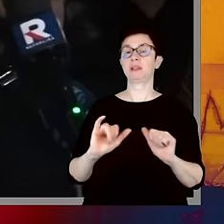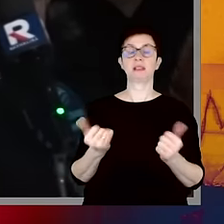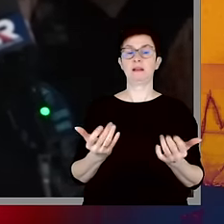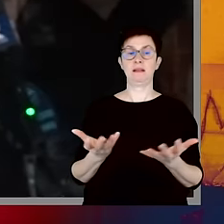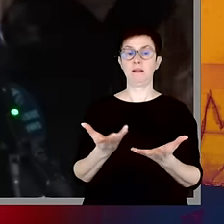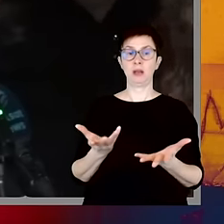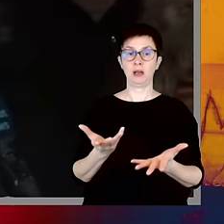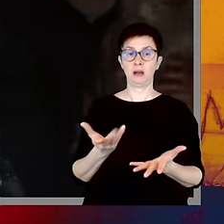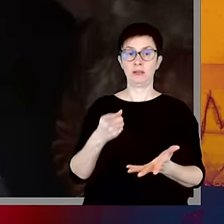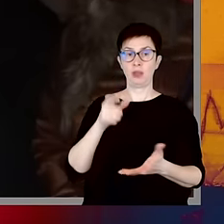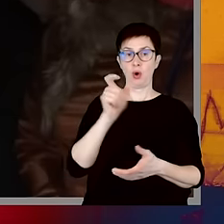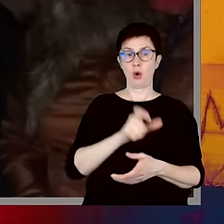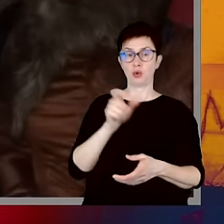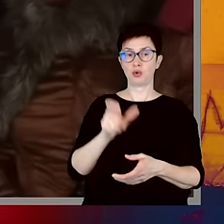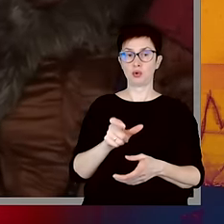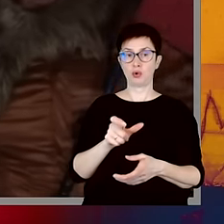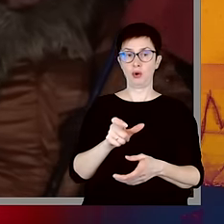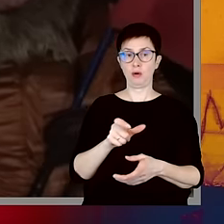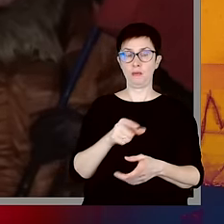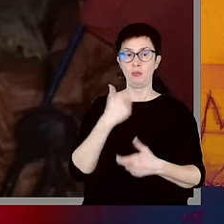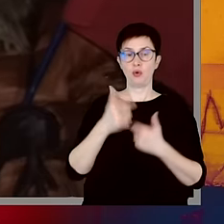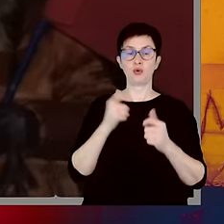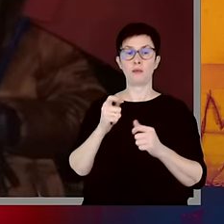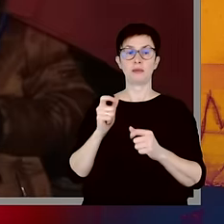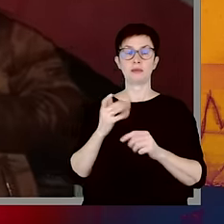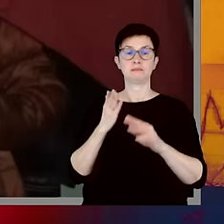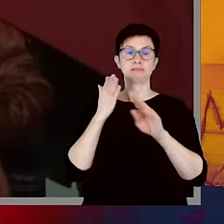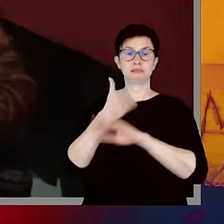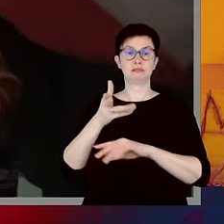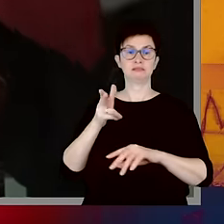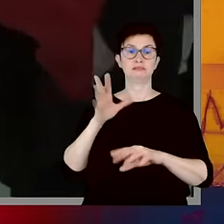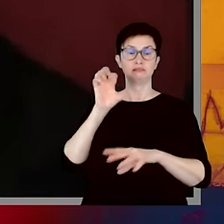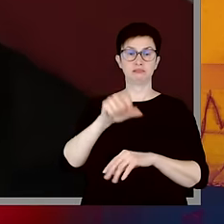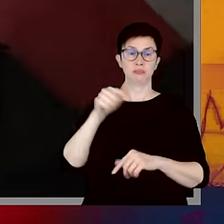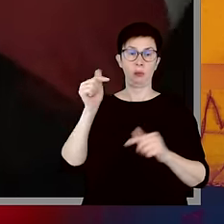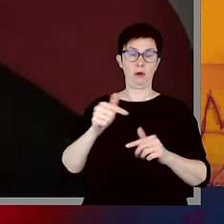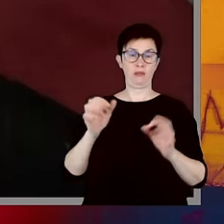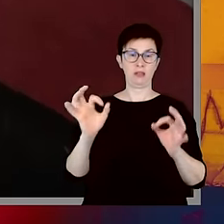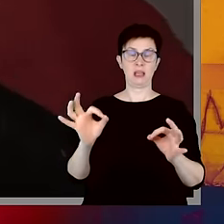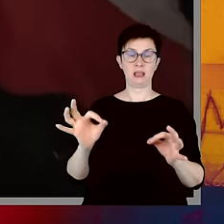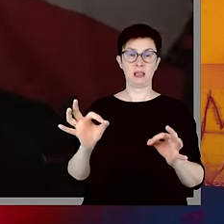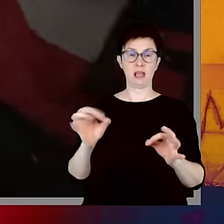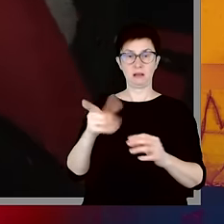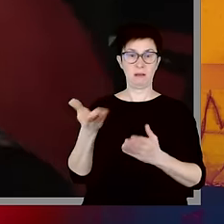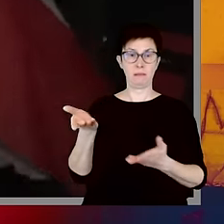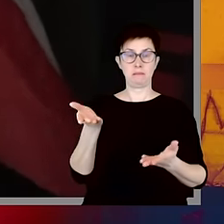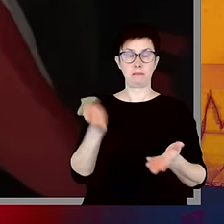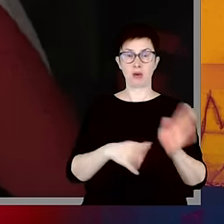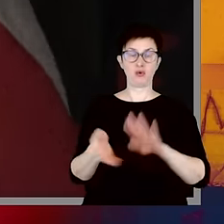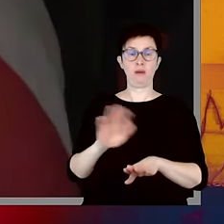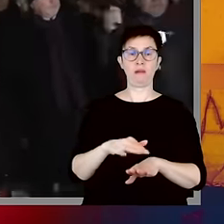te osoby, które tam zrobiły to najście do Telewizji Polskiej, powinny teraz właśnie się pakować